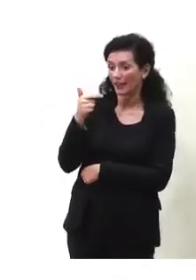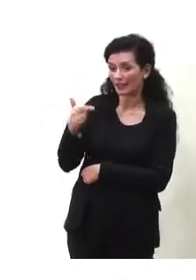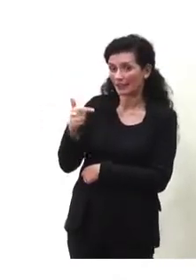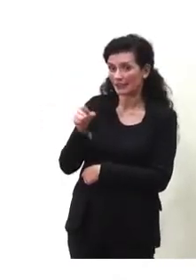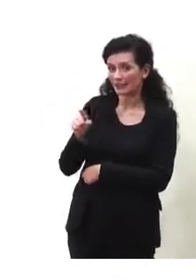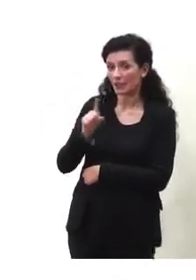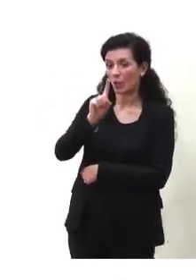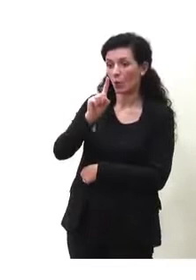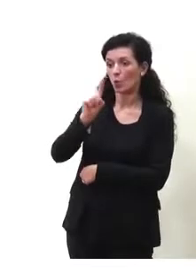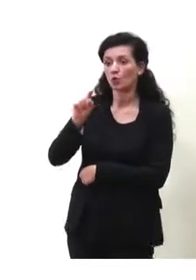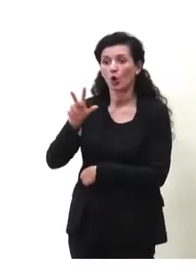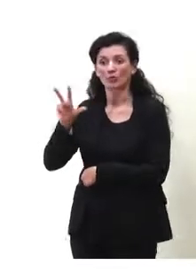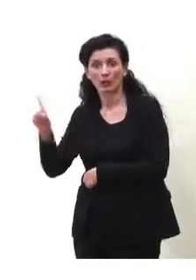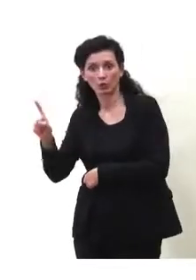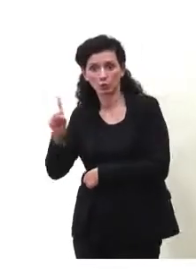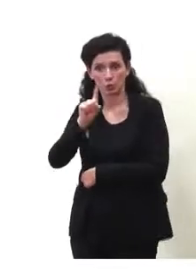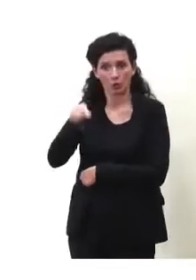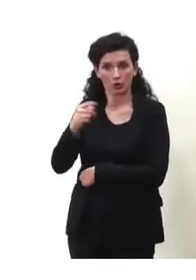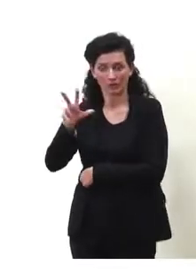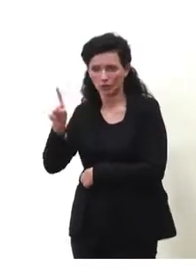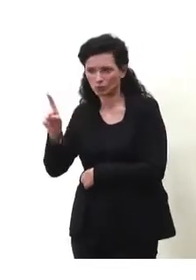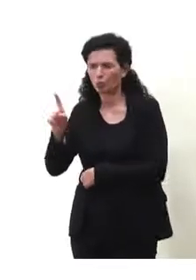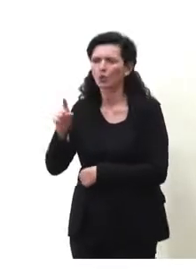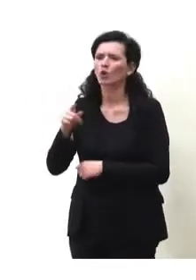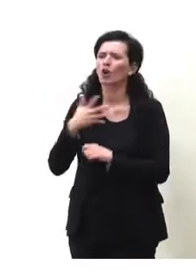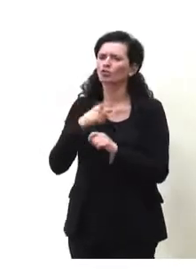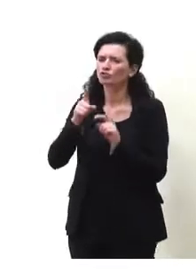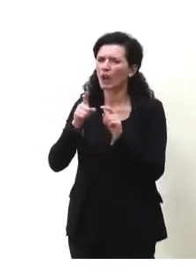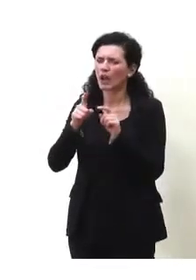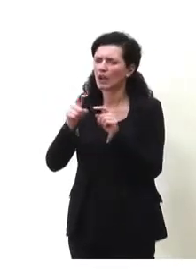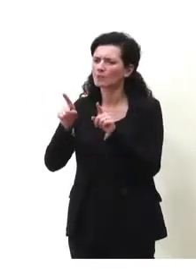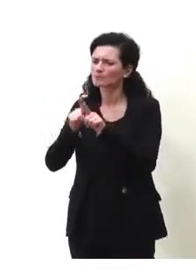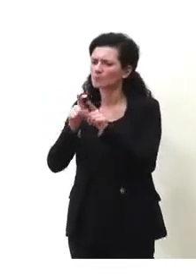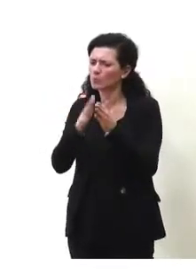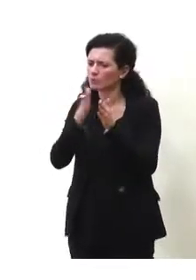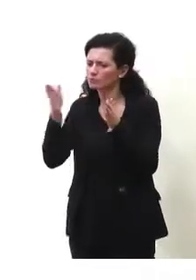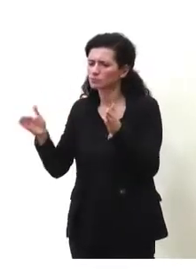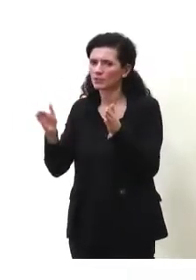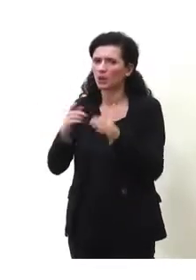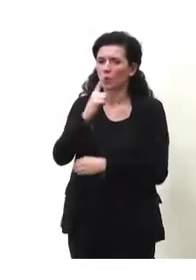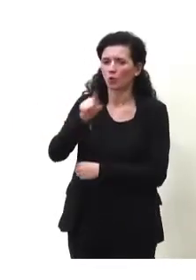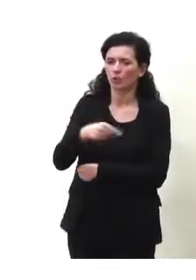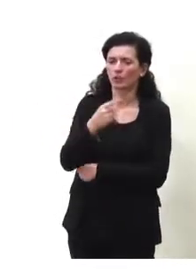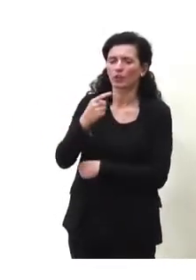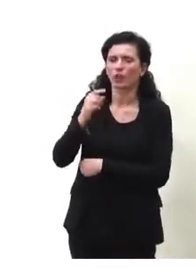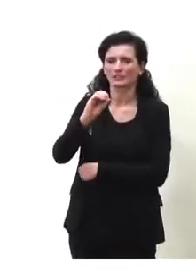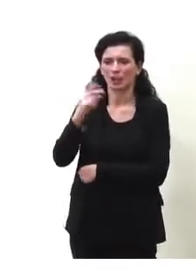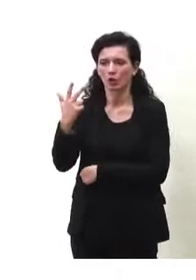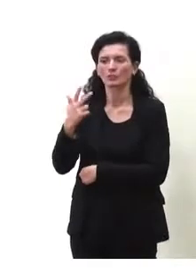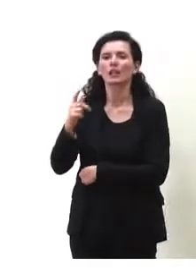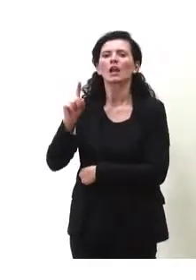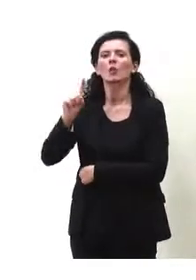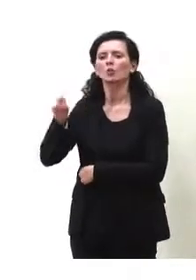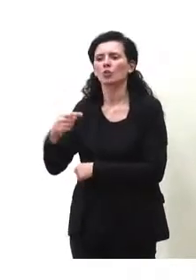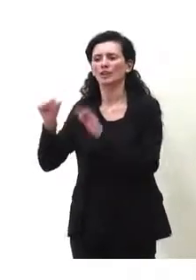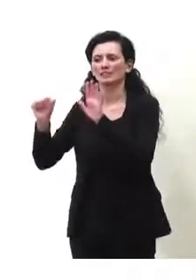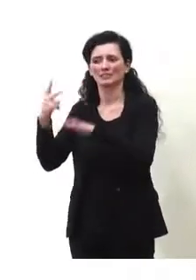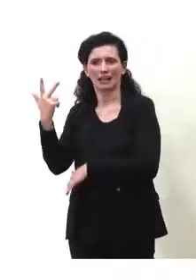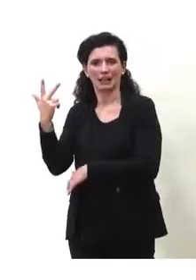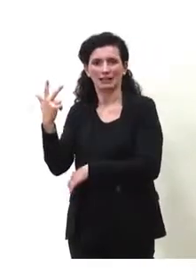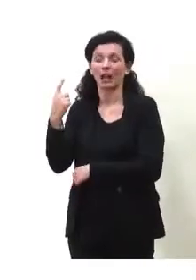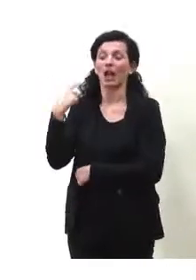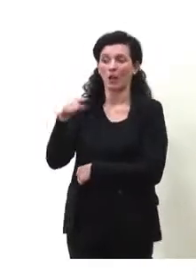che è di 1,31, con l'intervallo di confidenza che va da 1,03 a 1,63. Ok, questa può essere una